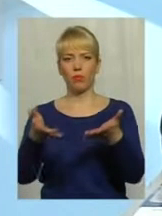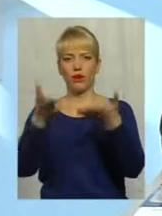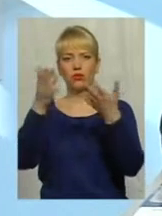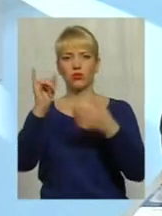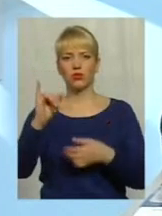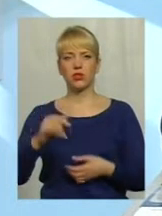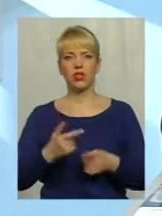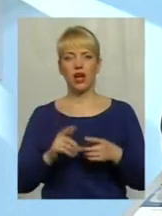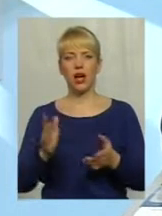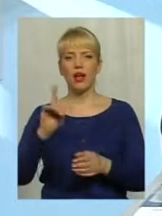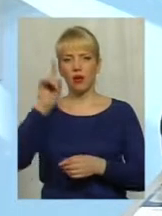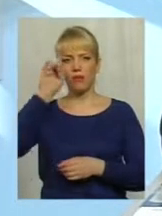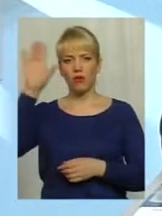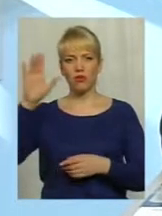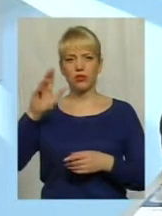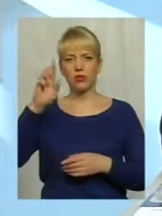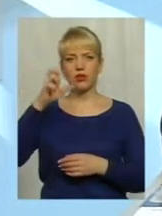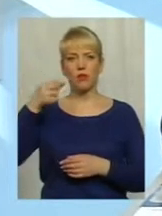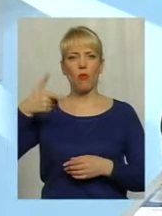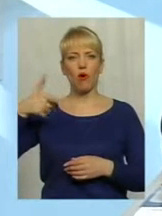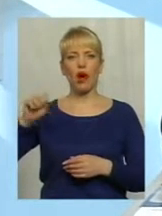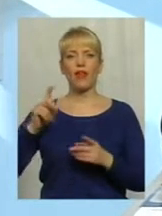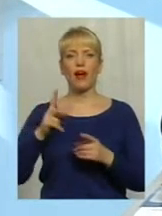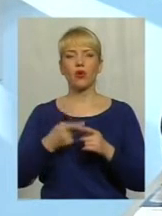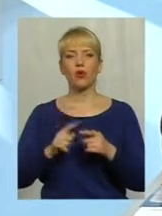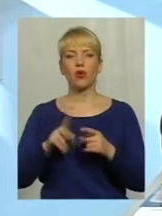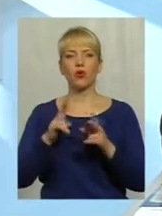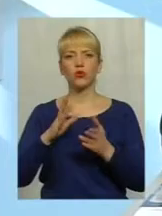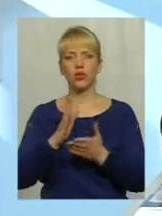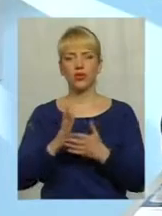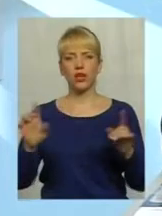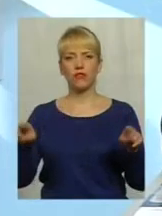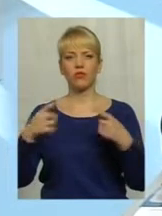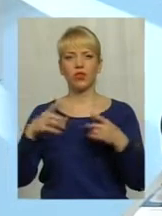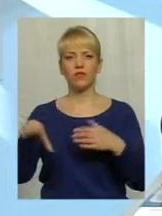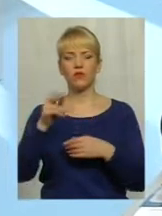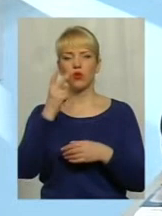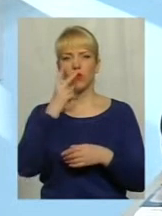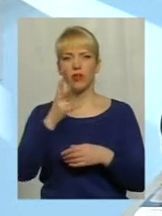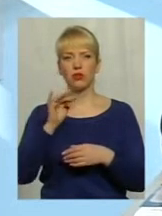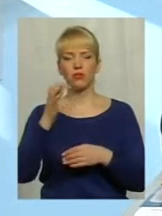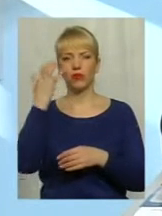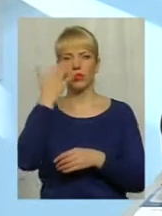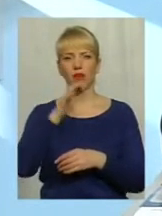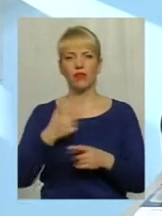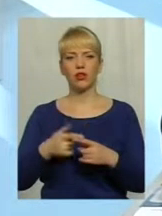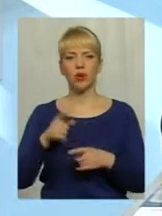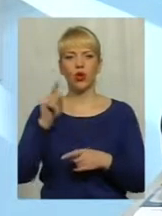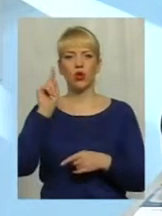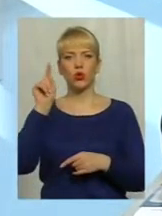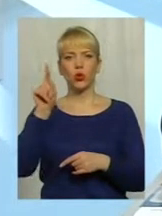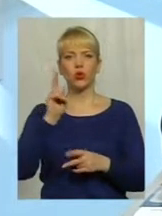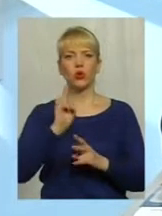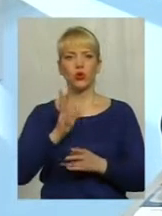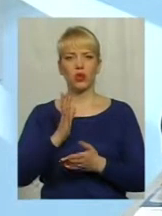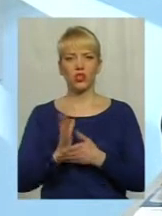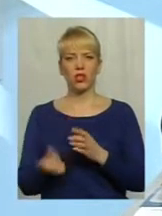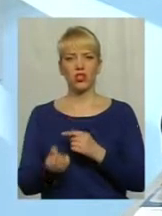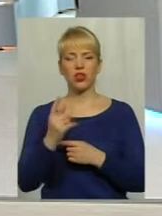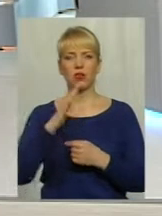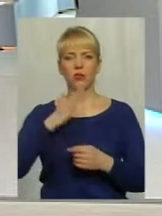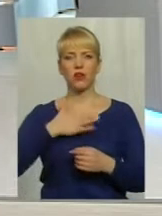а привозносити Бога, як того, хто є творець всього, видимо і невидимо, той, хто є джерелом